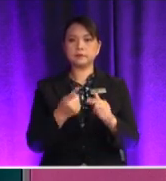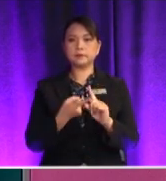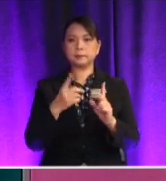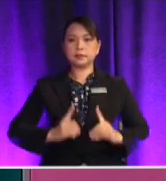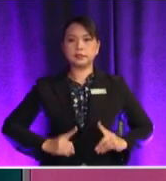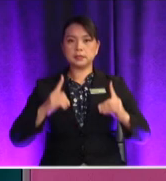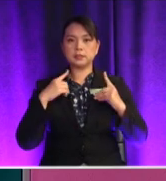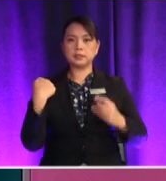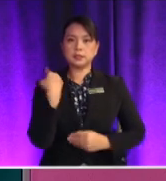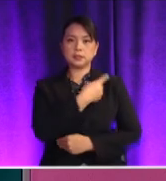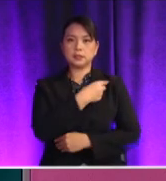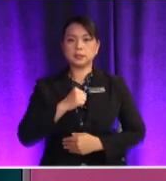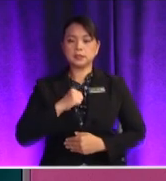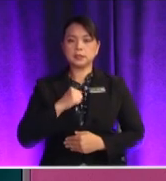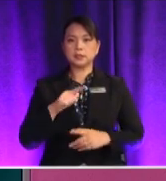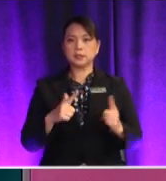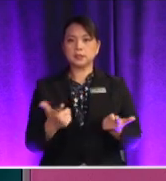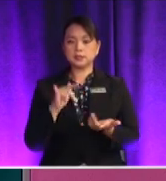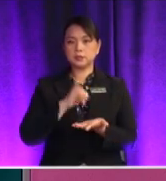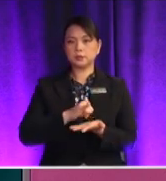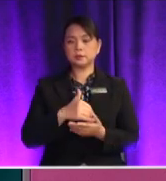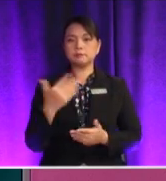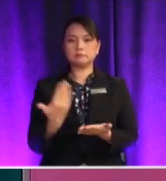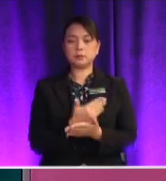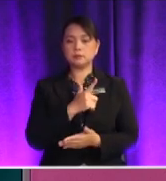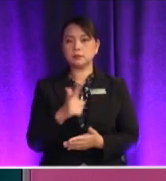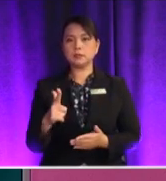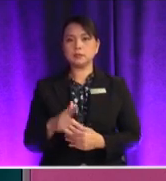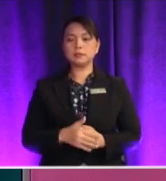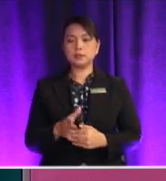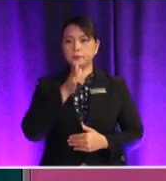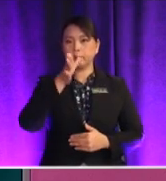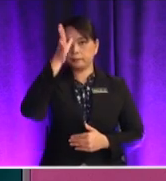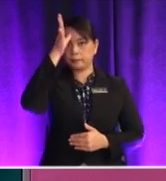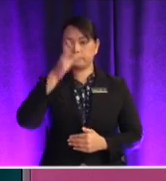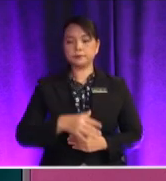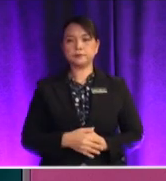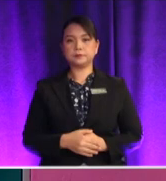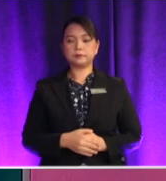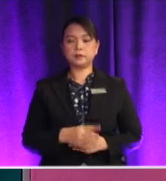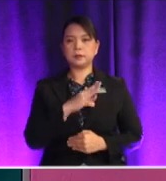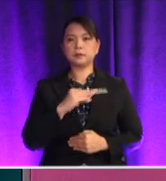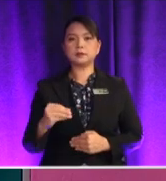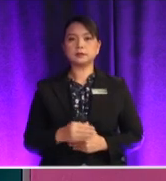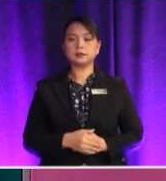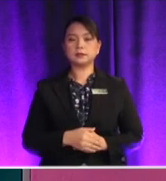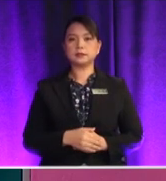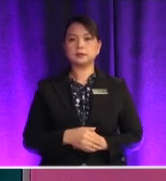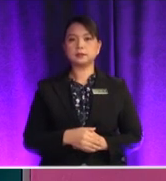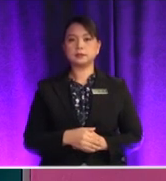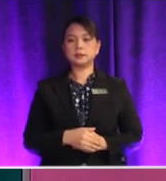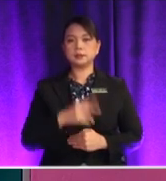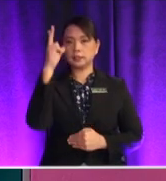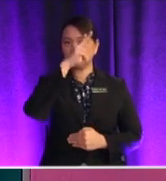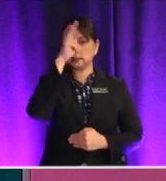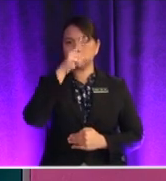sendiri. Selain daripada itu, ialah barulah peranan daripada ibu bapa. Dan pihak kerajaan. Yang besar adalah pihak